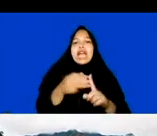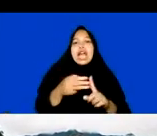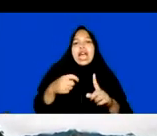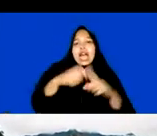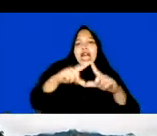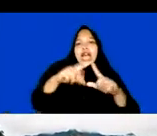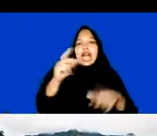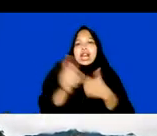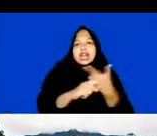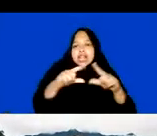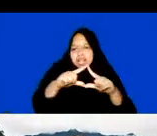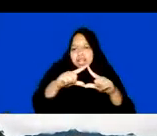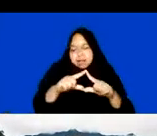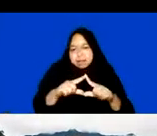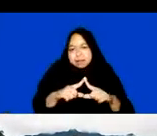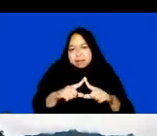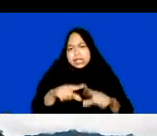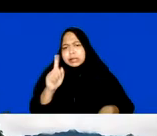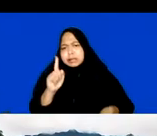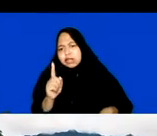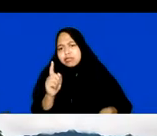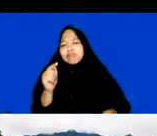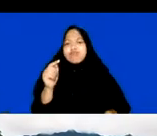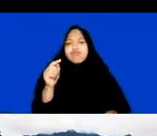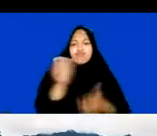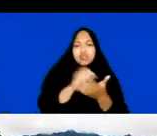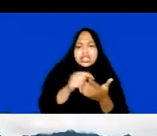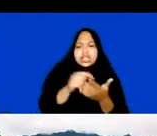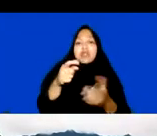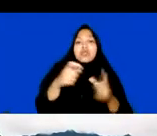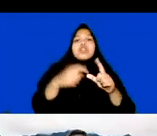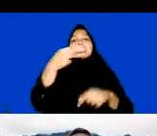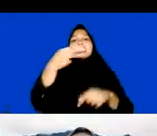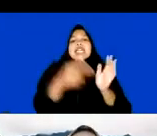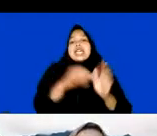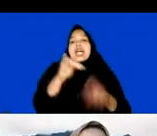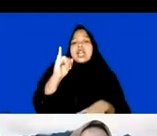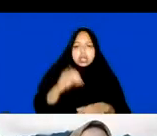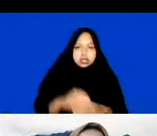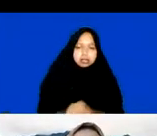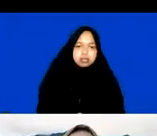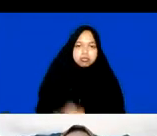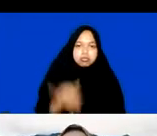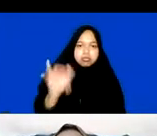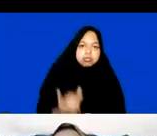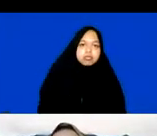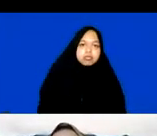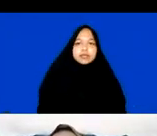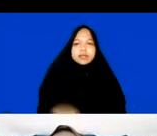sebenarnya tulisan-tulisan itu lebih ke publik seni, bukan publik yang global. Kalau global mah nggak apa-apa, sasar aja sih